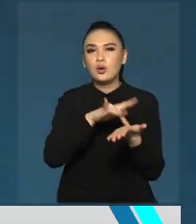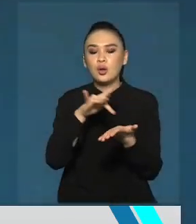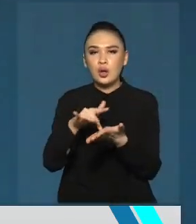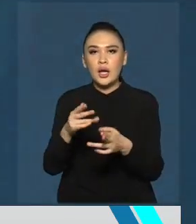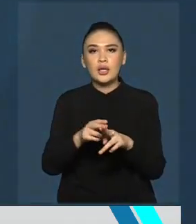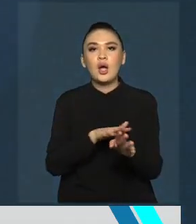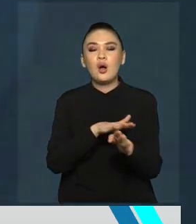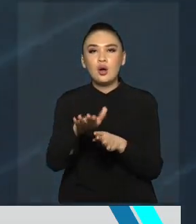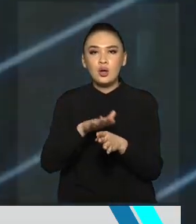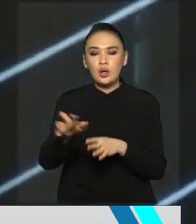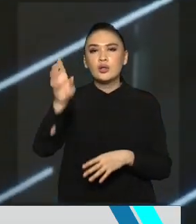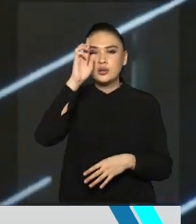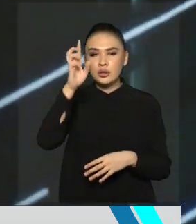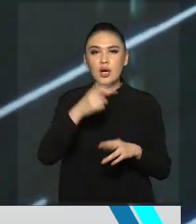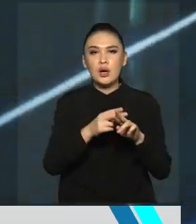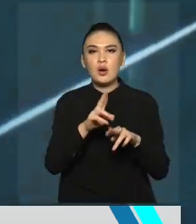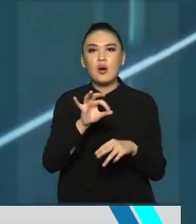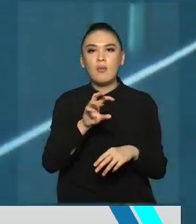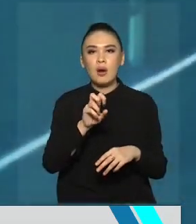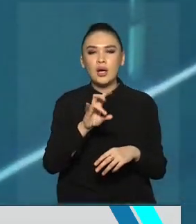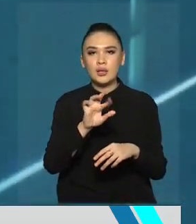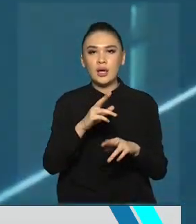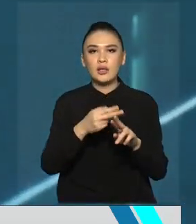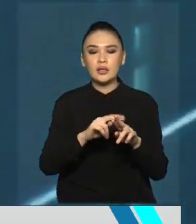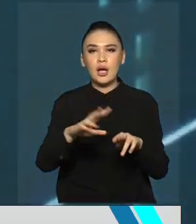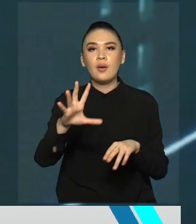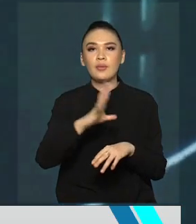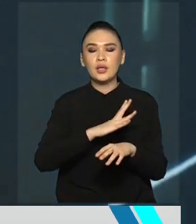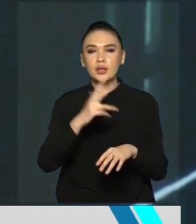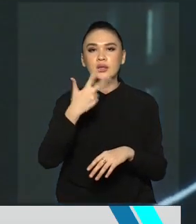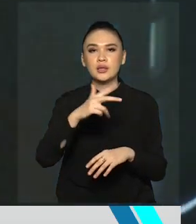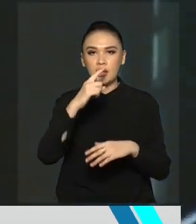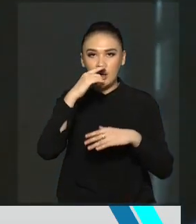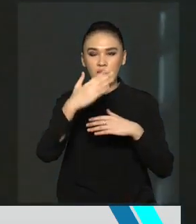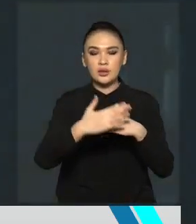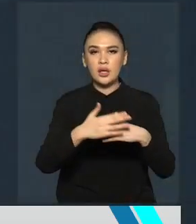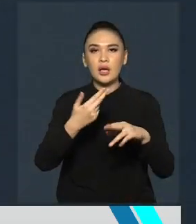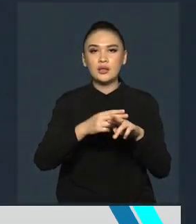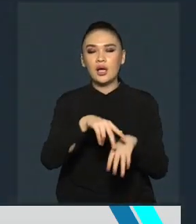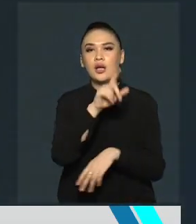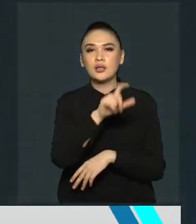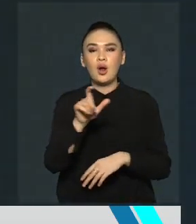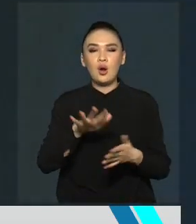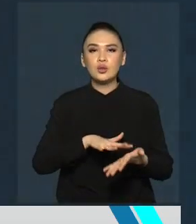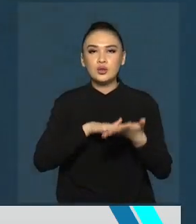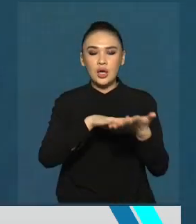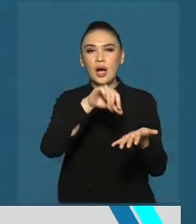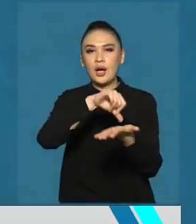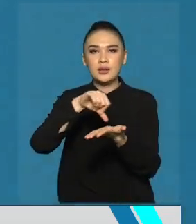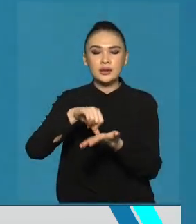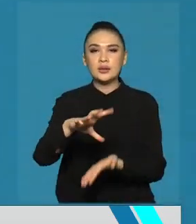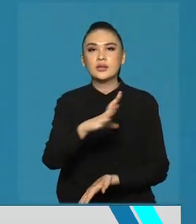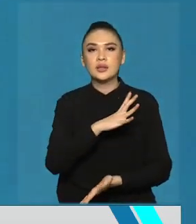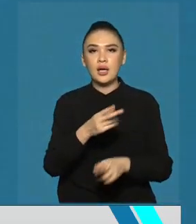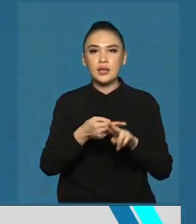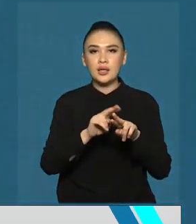органдардан, ұлттық компаниялардан бізге шамасы 30 шақты тілек білдірген, өтініш білдіргендер қатысты. Біз оған